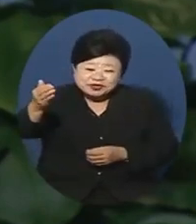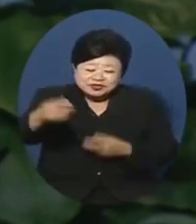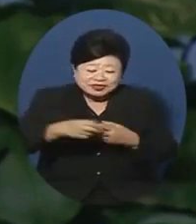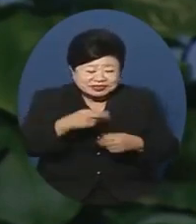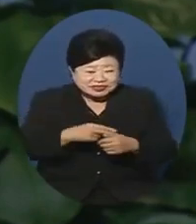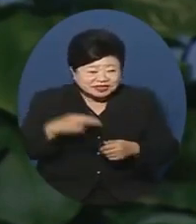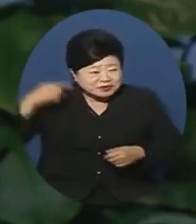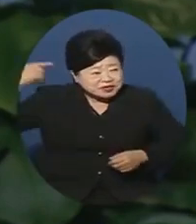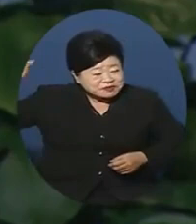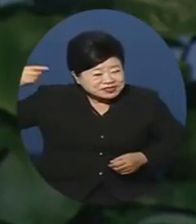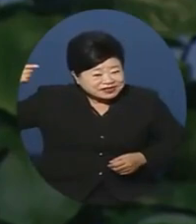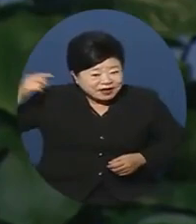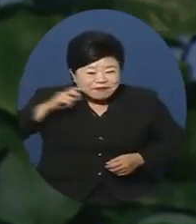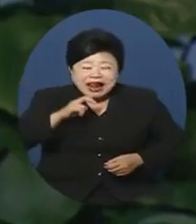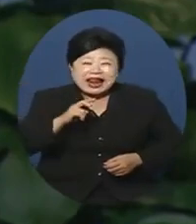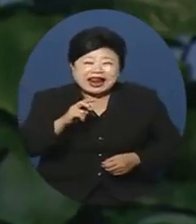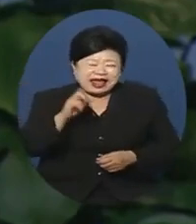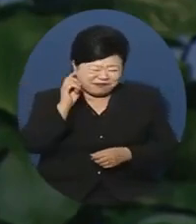그러면